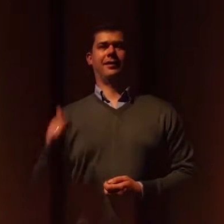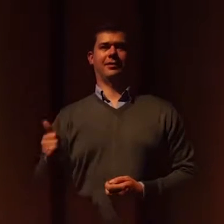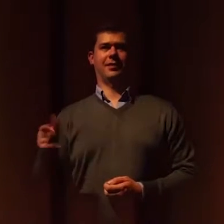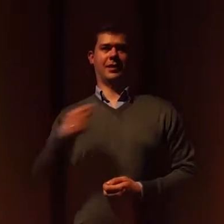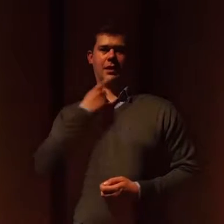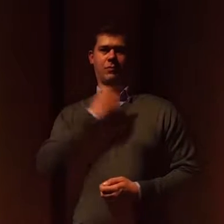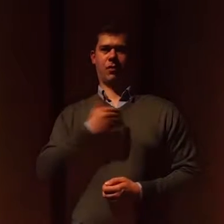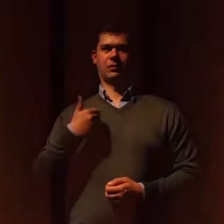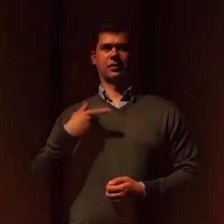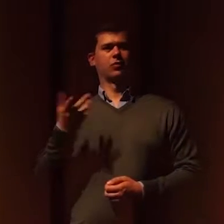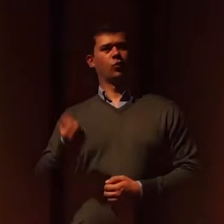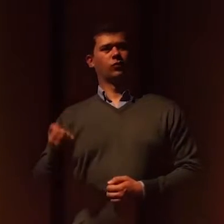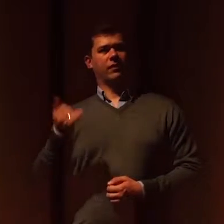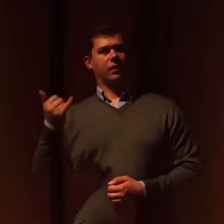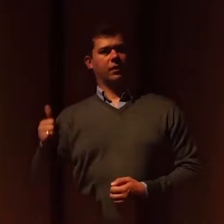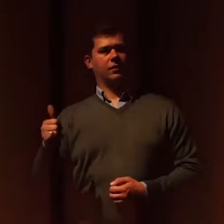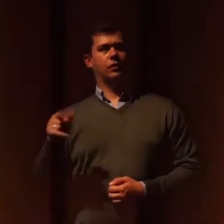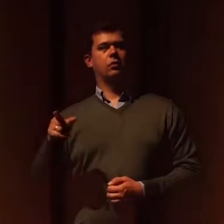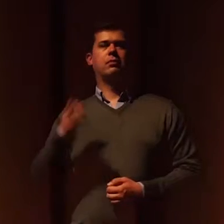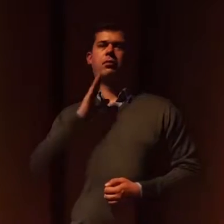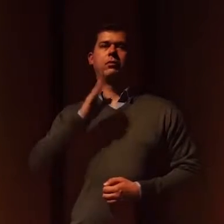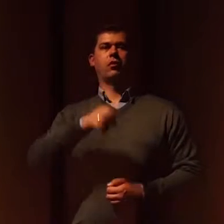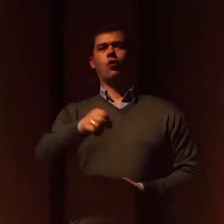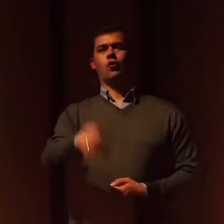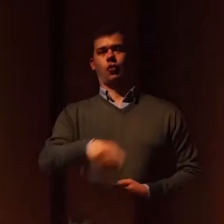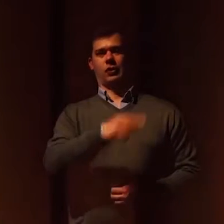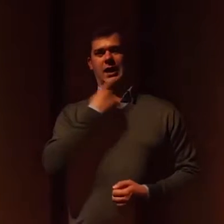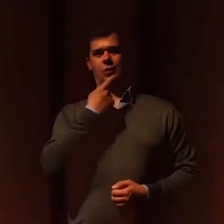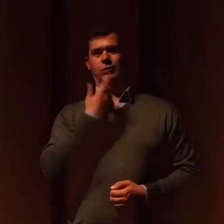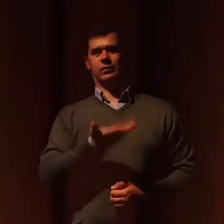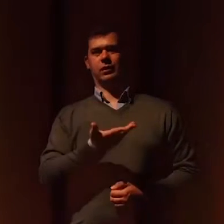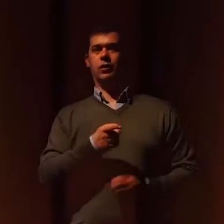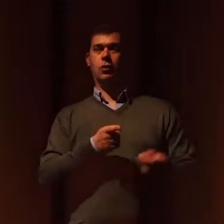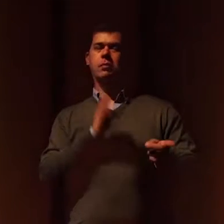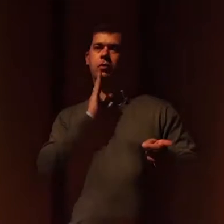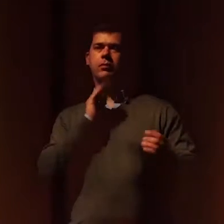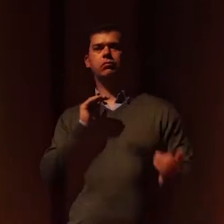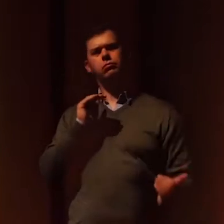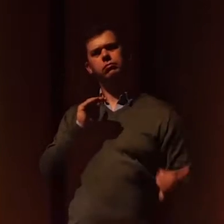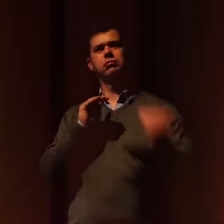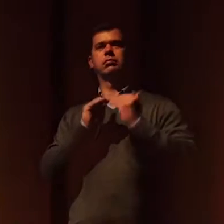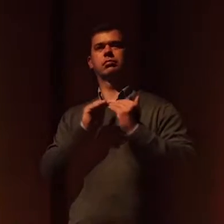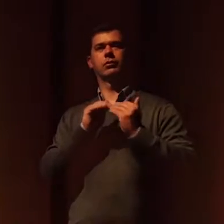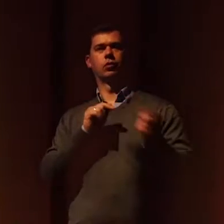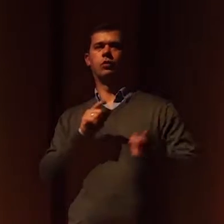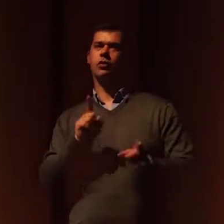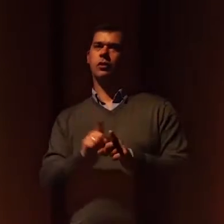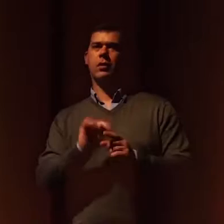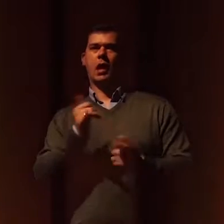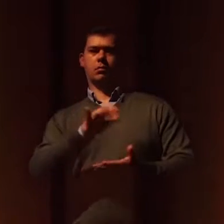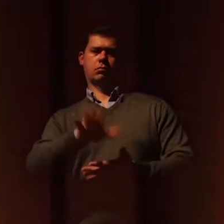polszczyzną jest jednoznacznie naznaczone jako gorsze i konieczność jakby podciągnięcia dziecka do tej literackiej